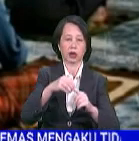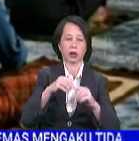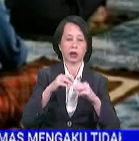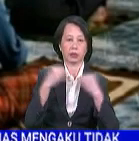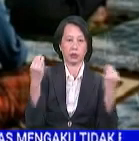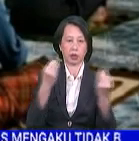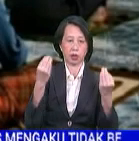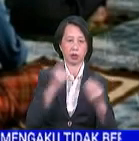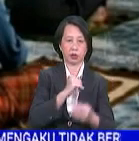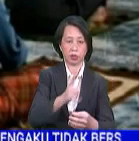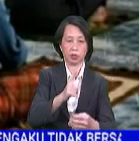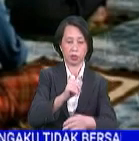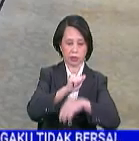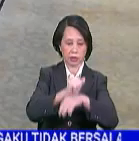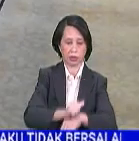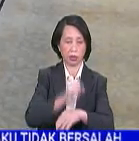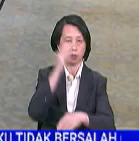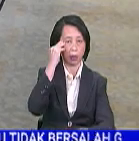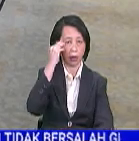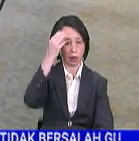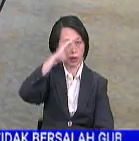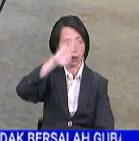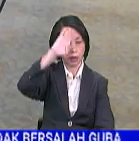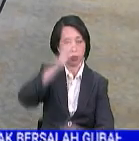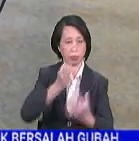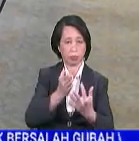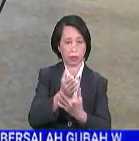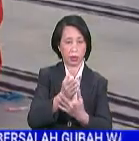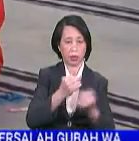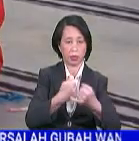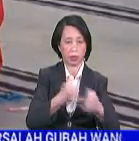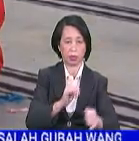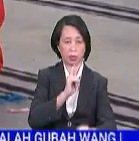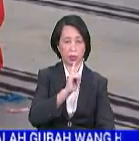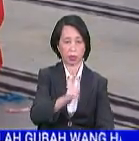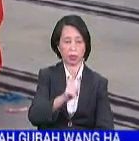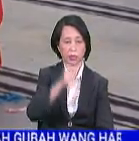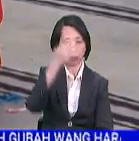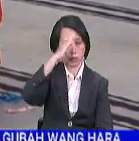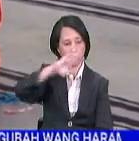Islam dan Adat Istiadat Melayu Perlis melalui Jabatan Hal Ehwal Agama Islam Perlis.